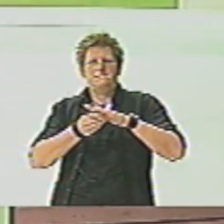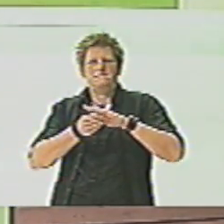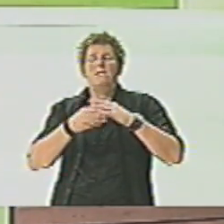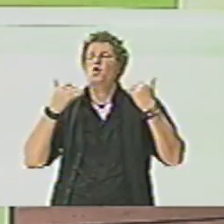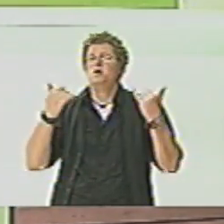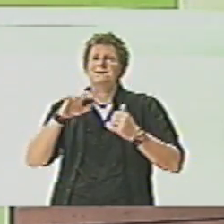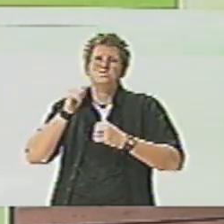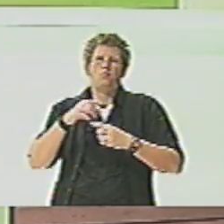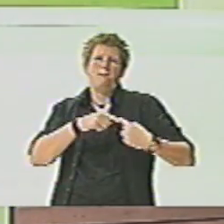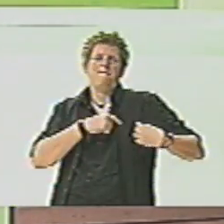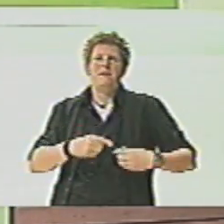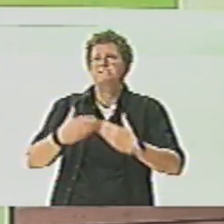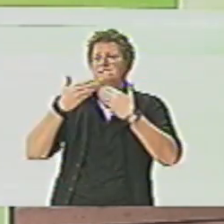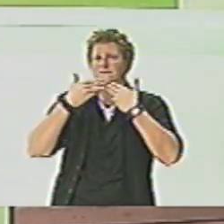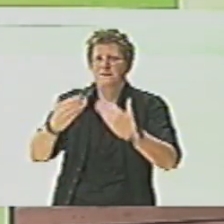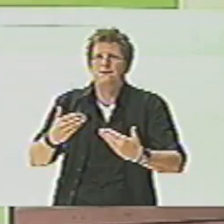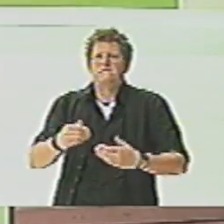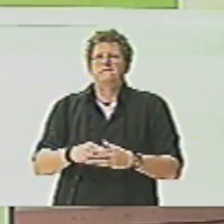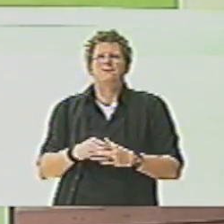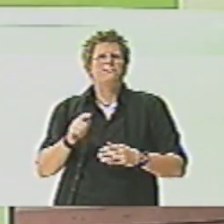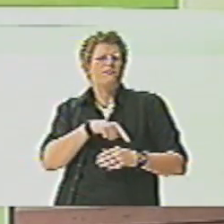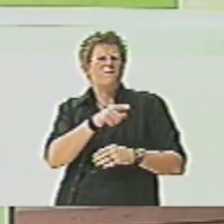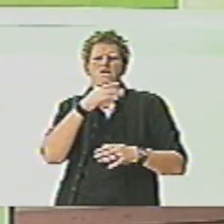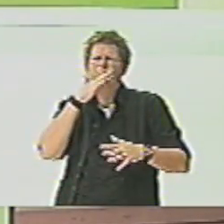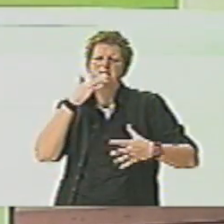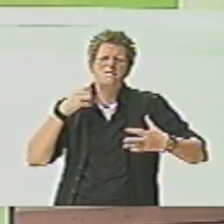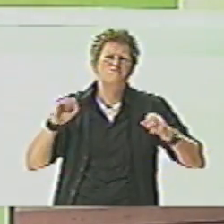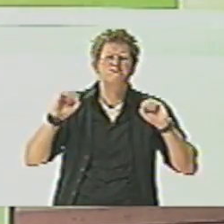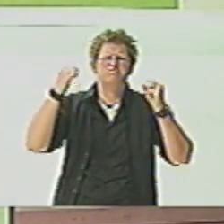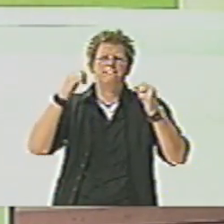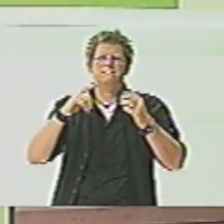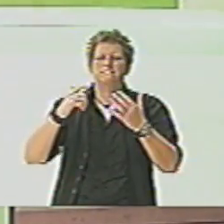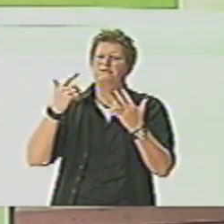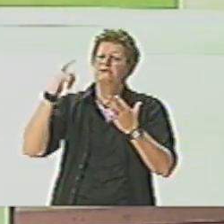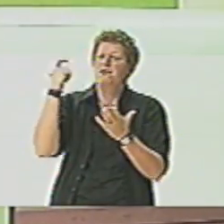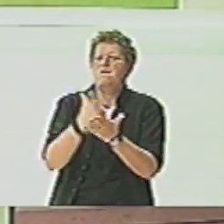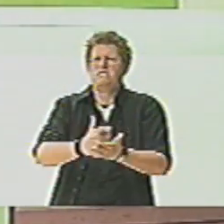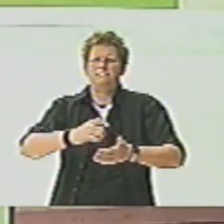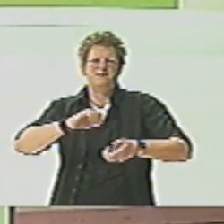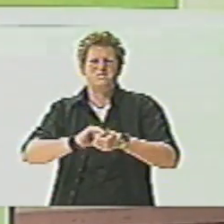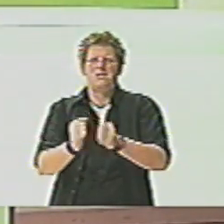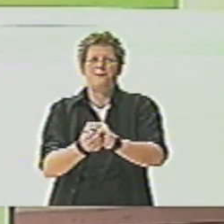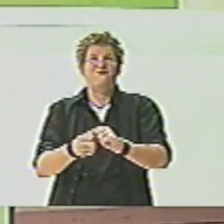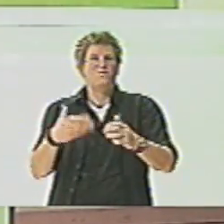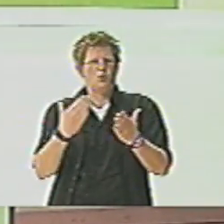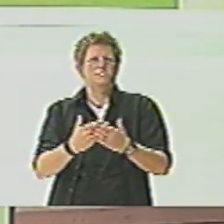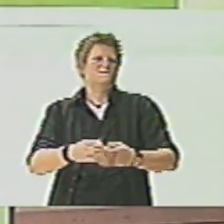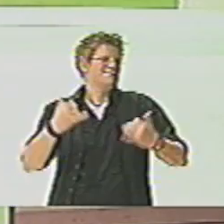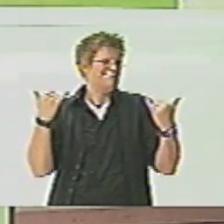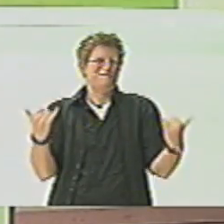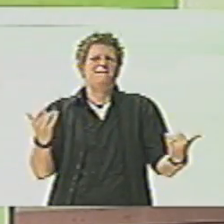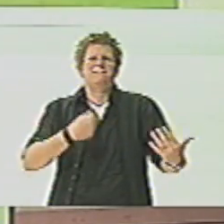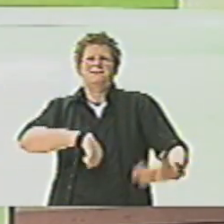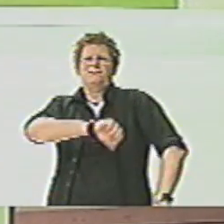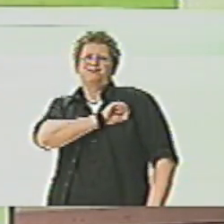Es war ein großartiger Einsatz. Wir haben wirklich hart gekämpft und wir haben verdient gewonnen. Mit dieser Aufstellung in